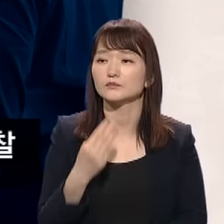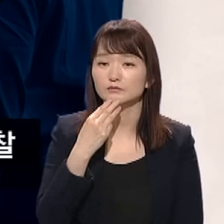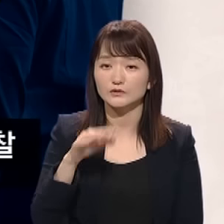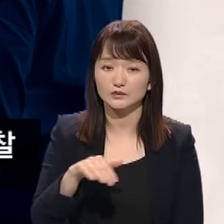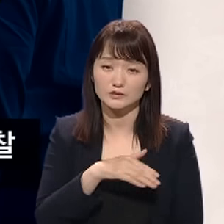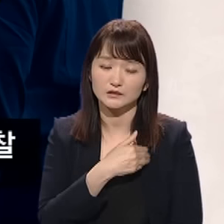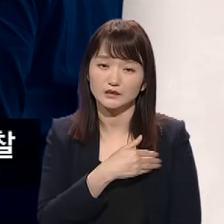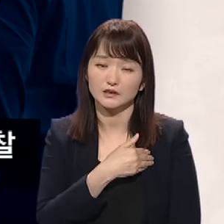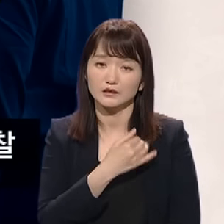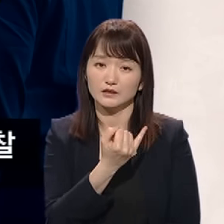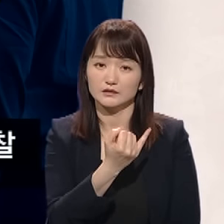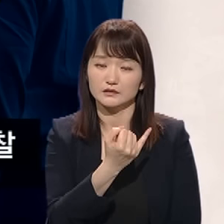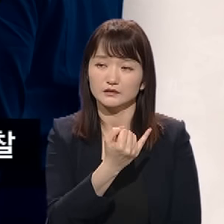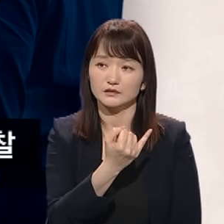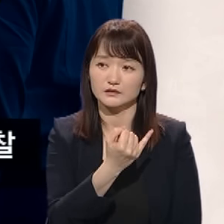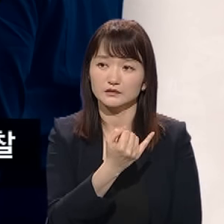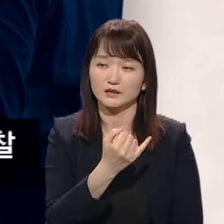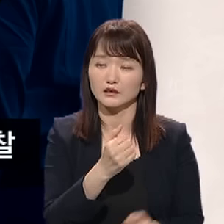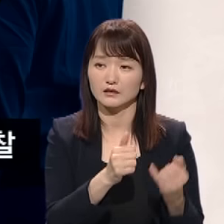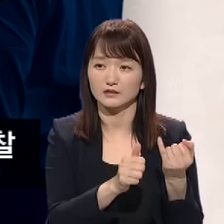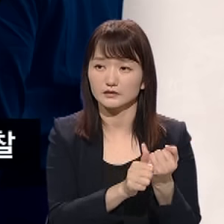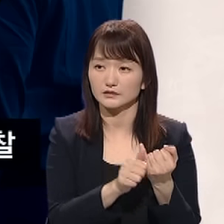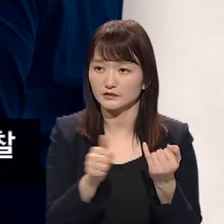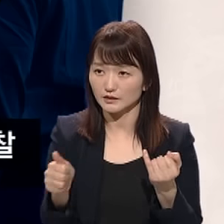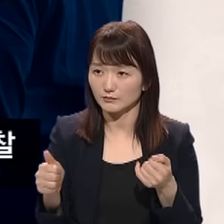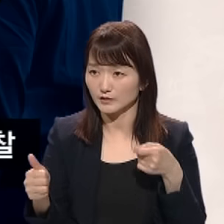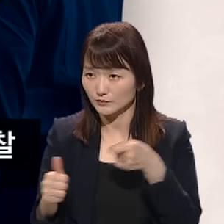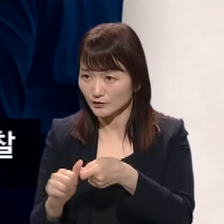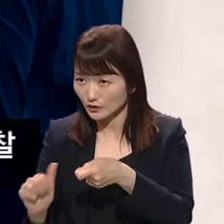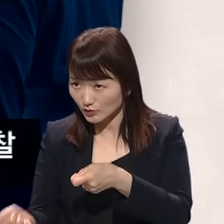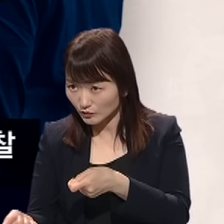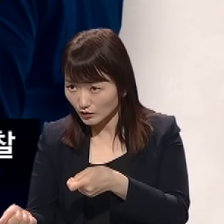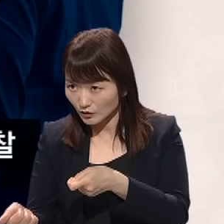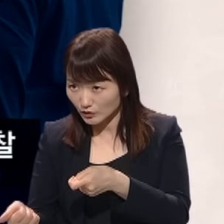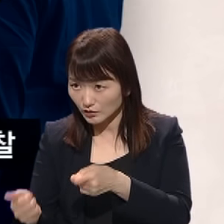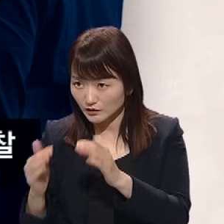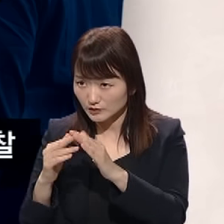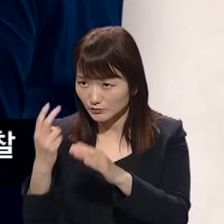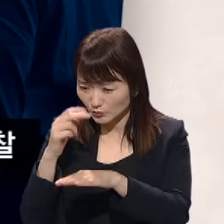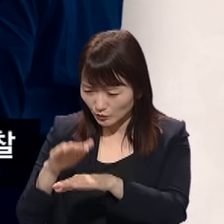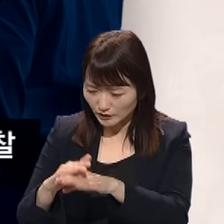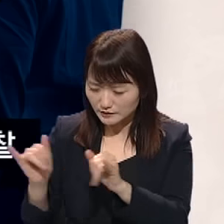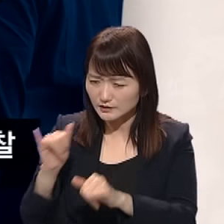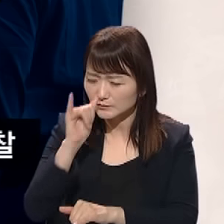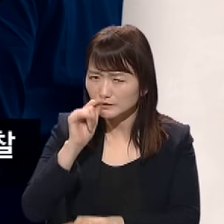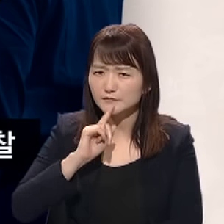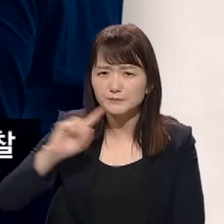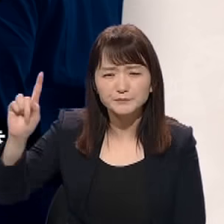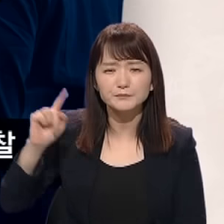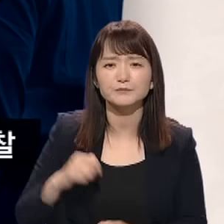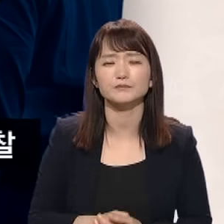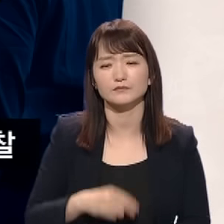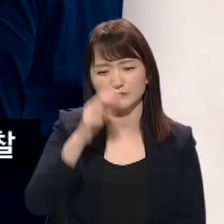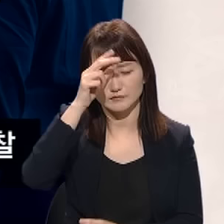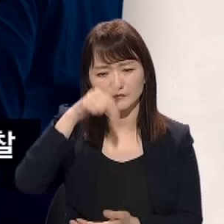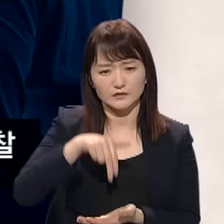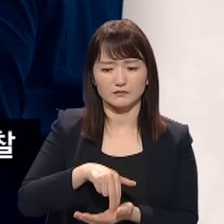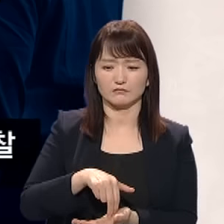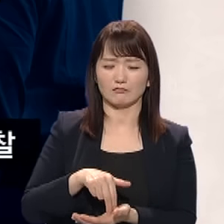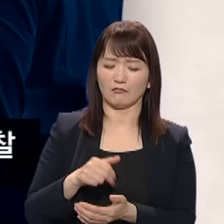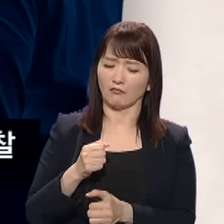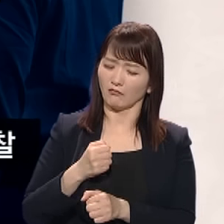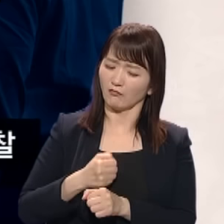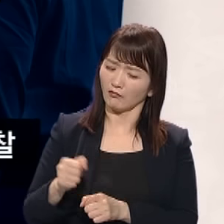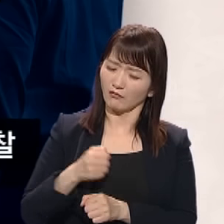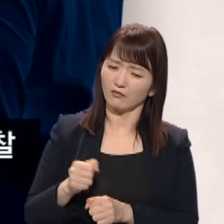남편을 살해하고 시신을 집에 보관을 하고 있는 사람이 있다라고 신고를 하게 되는데요. 근데 이제 사실 경찰 입장에서는 상당히 좀